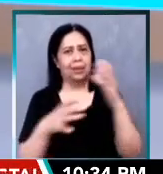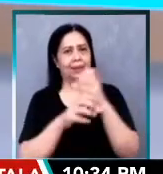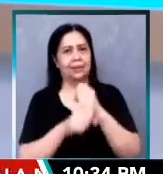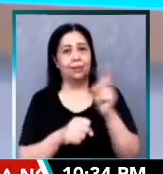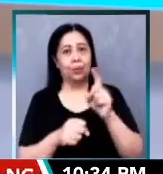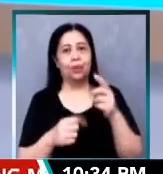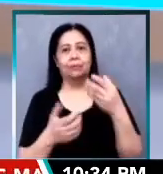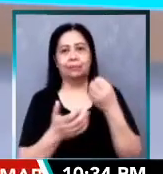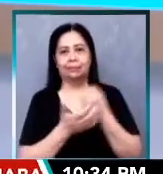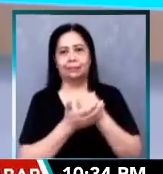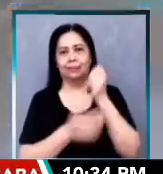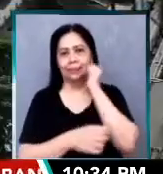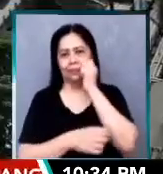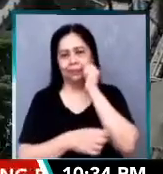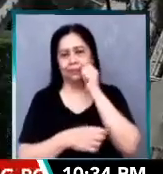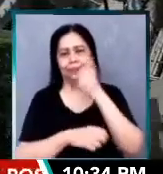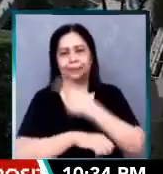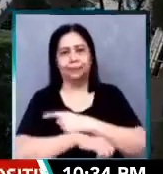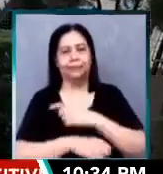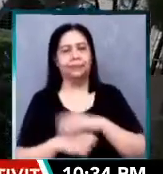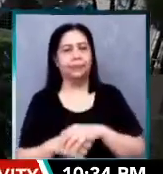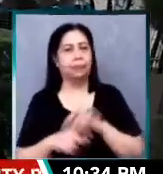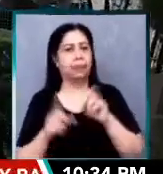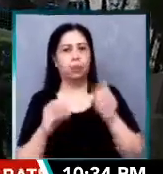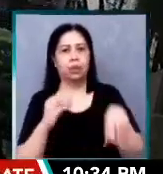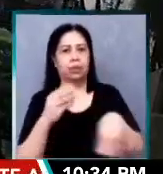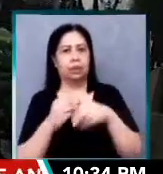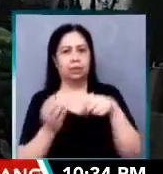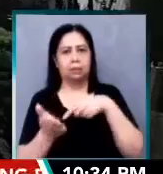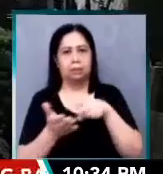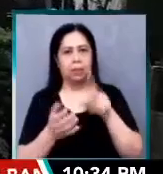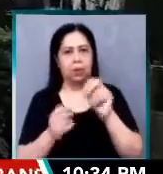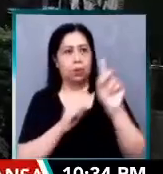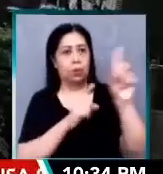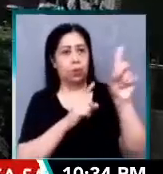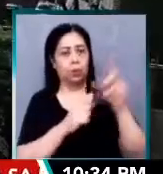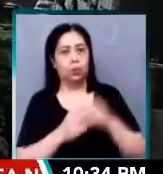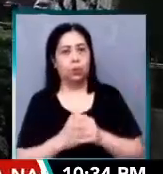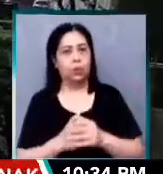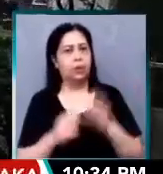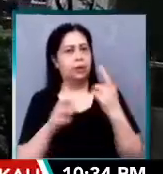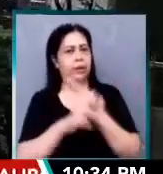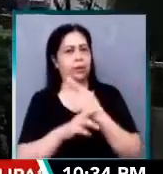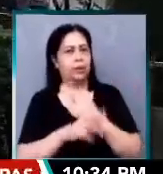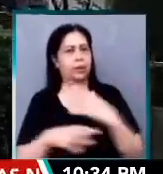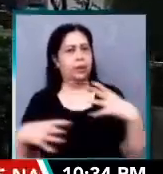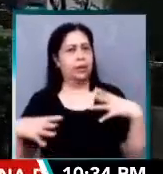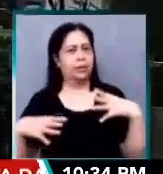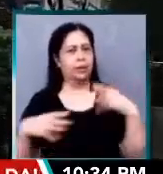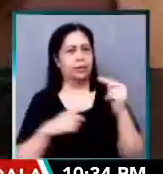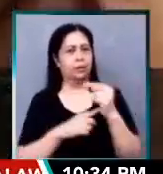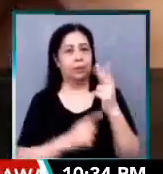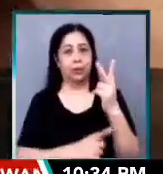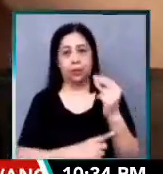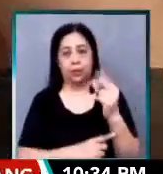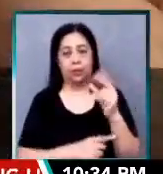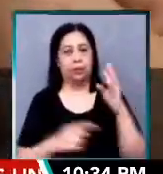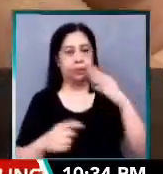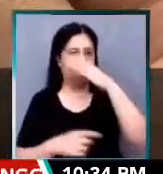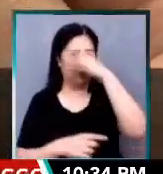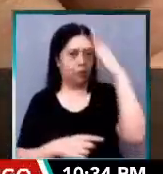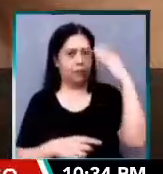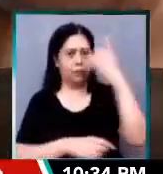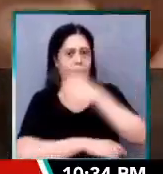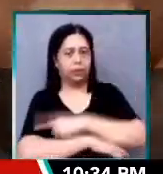arawang sahod. Pero walang dagdag bayad ang mga papasok. Regular holiday naman ang November 30, Bonifacio Day. Sa loob ng